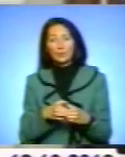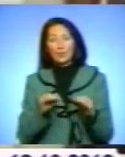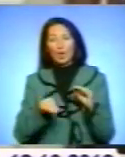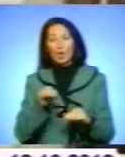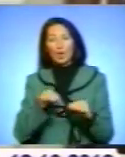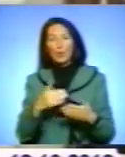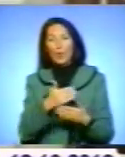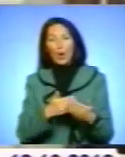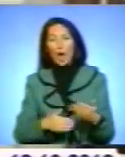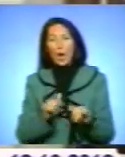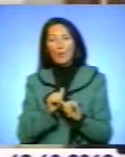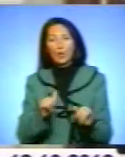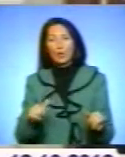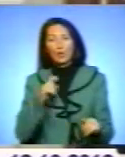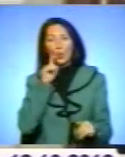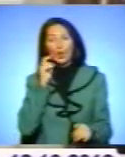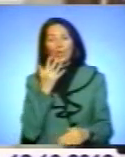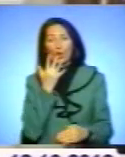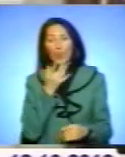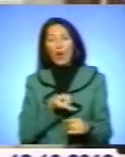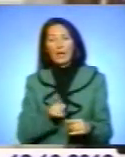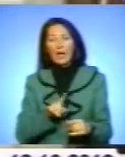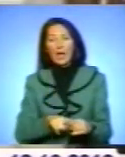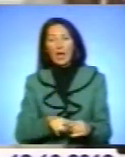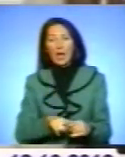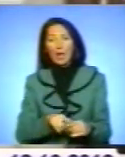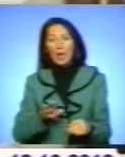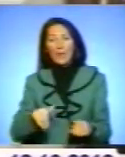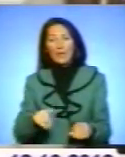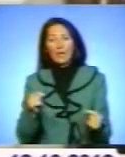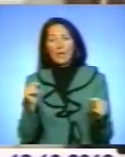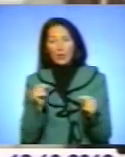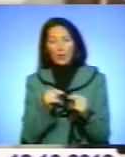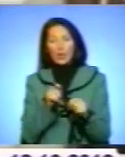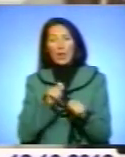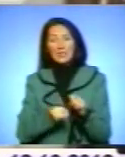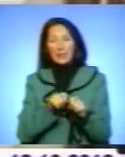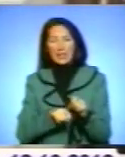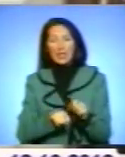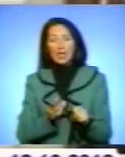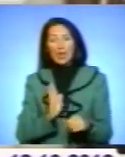Розроблено програму розвитку української мови, яка після відповідної експертизи буде